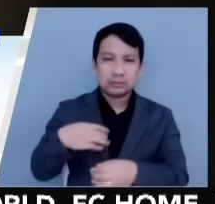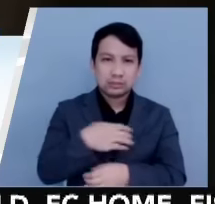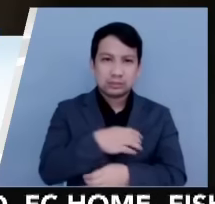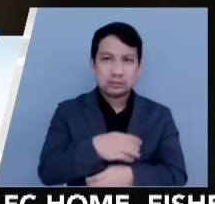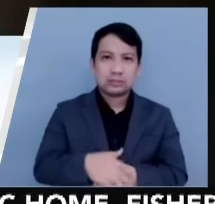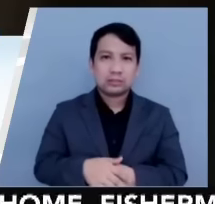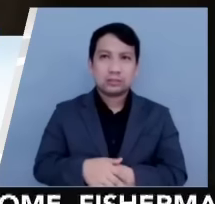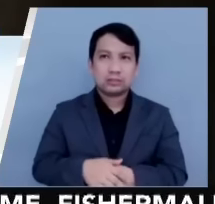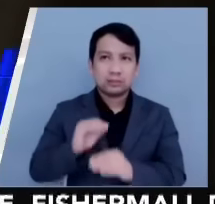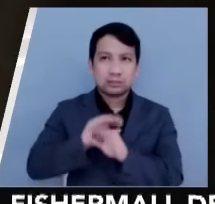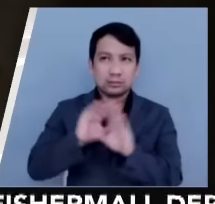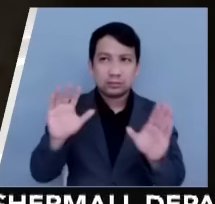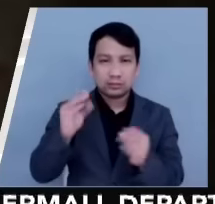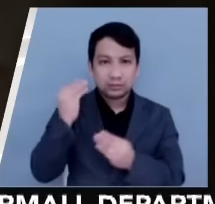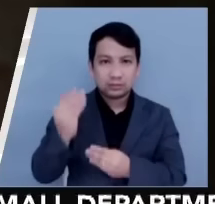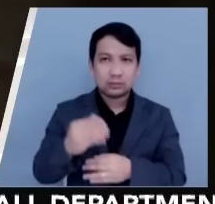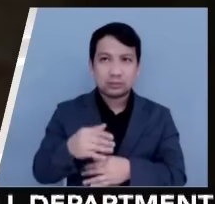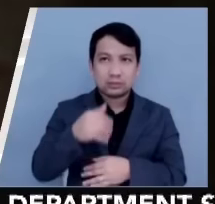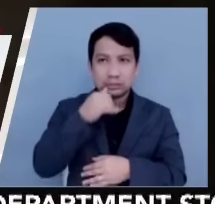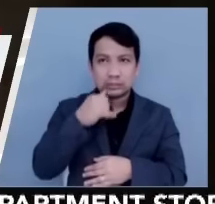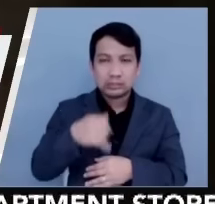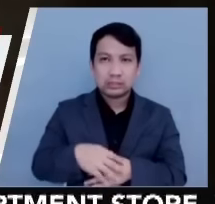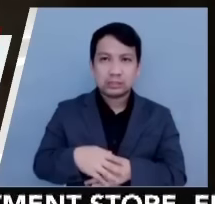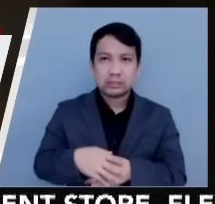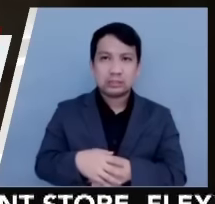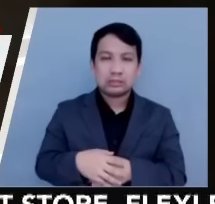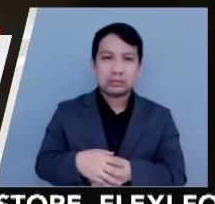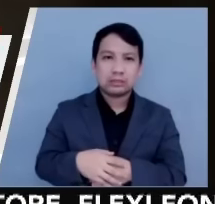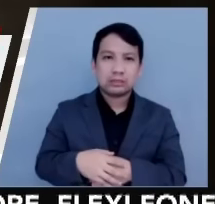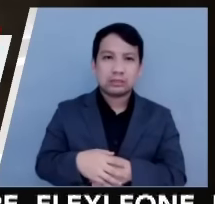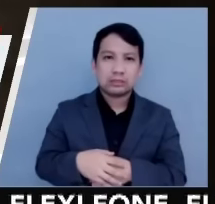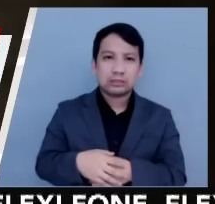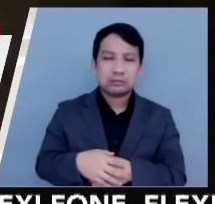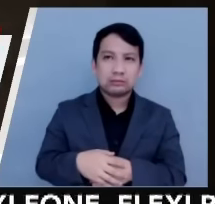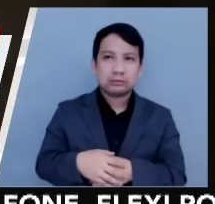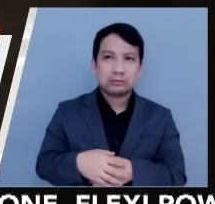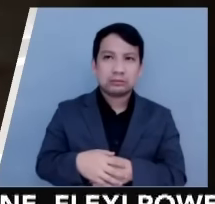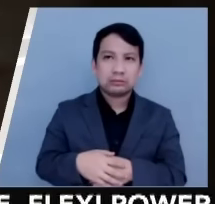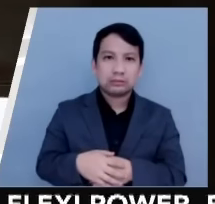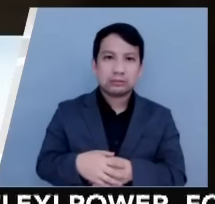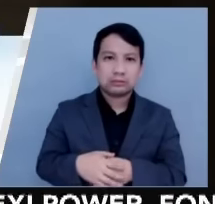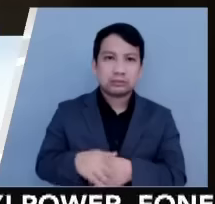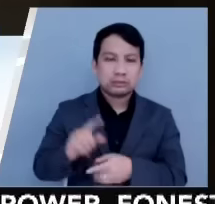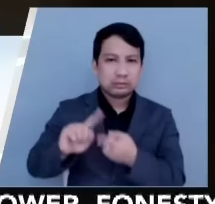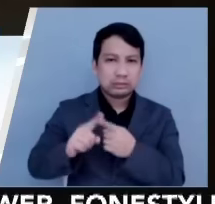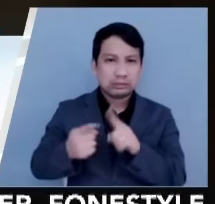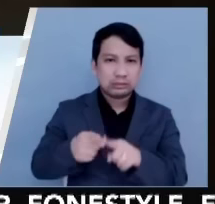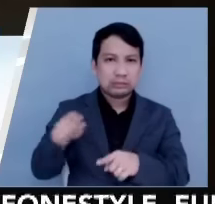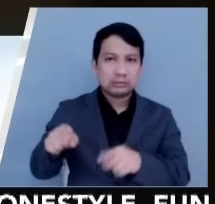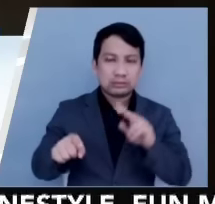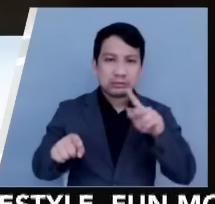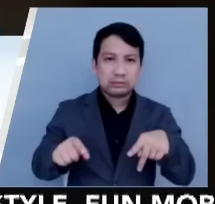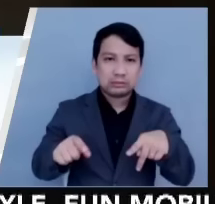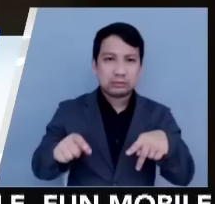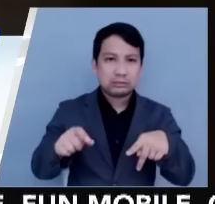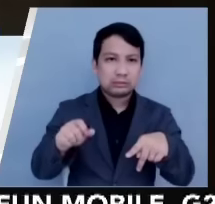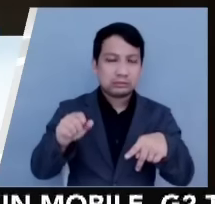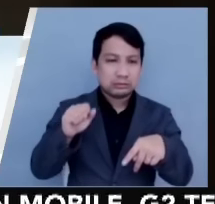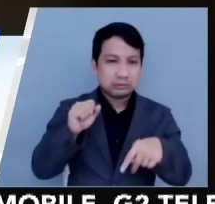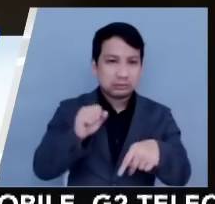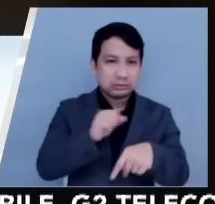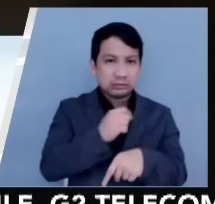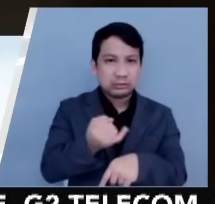sa napanood ko kahapon na tila hindi isang kaibigan si Vice President Sara sa ilang